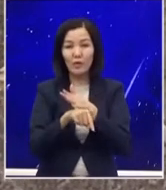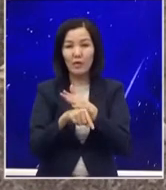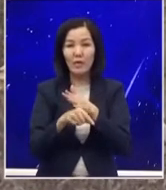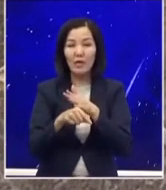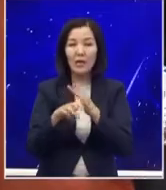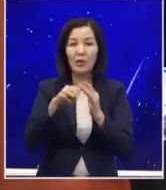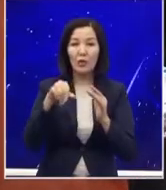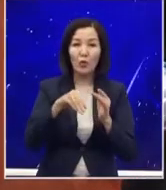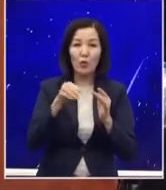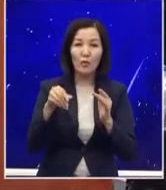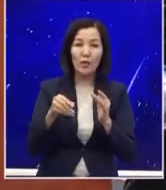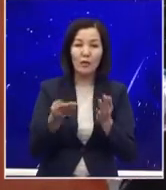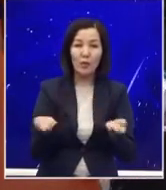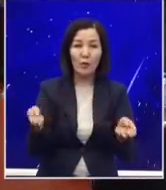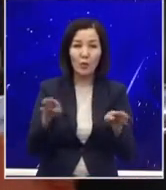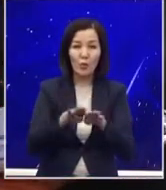салды.